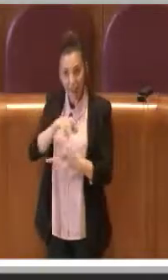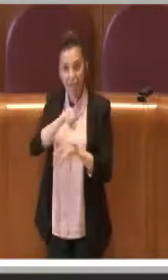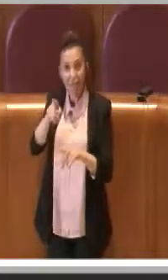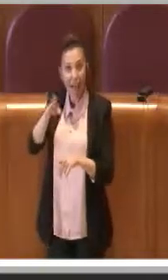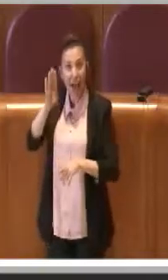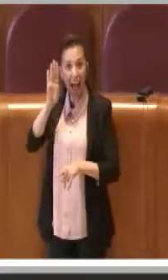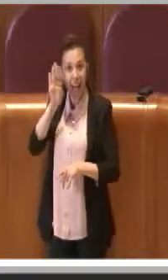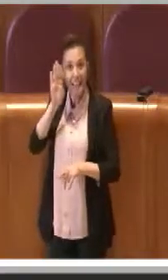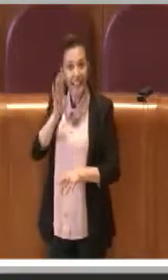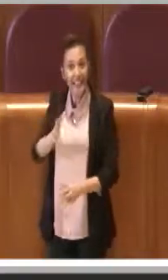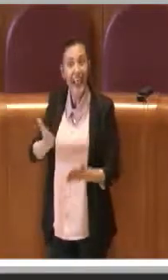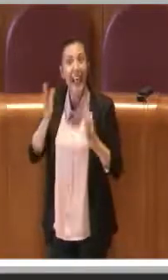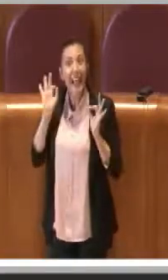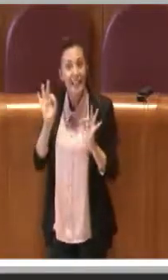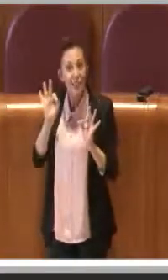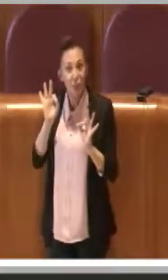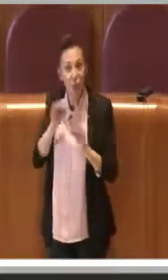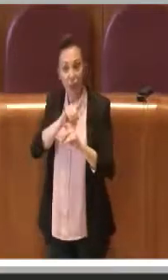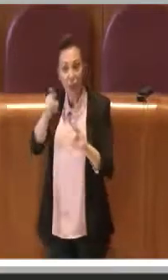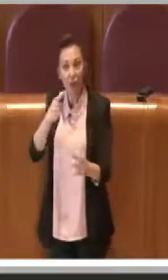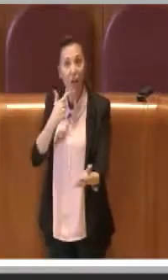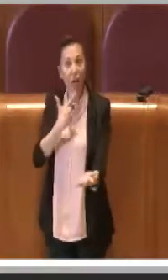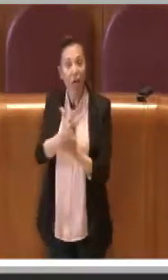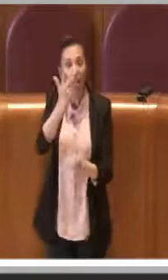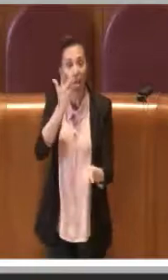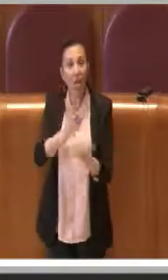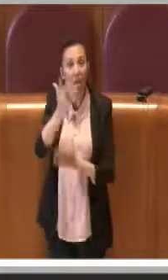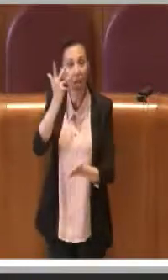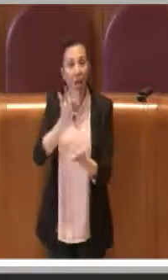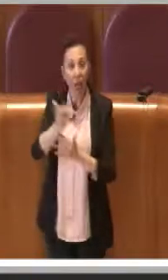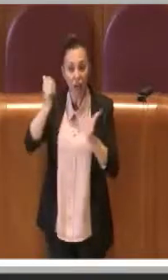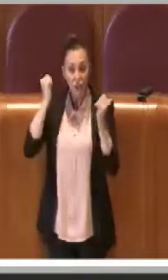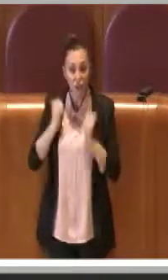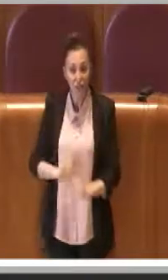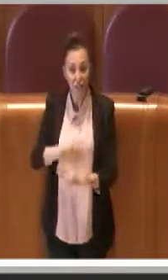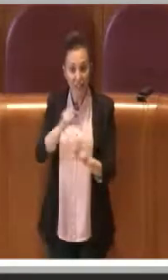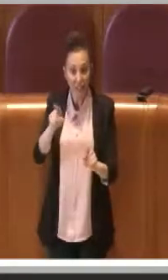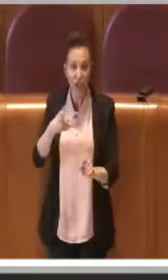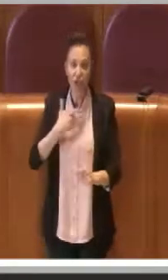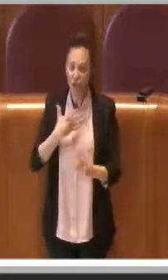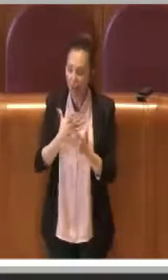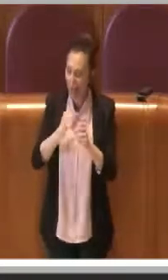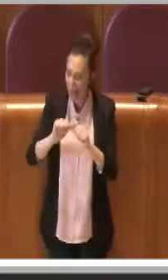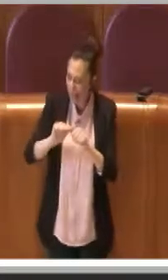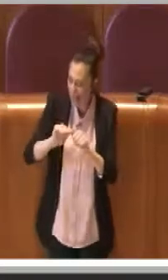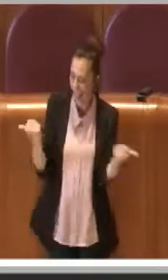attenti a quello che raccontano i cittadini, perché c'è una profondissima differenza